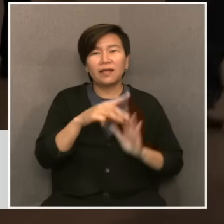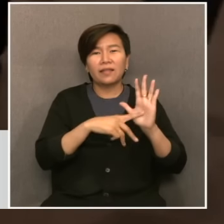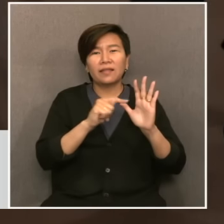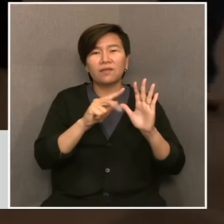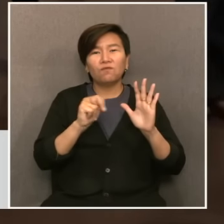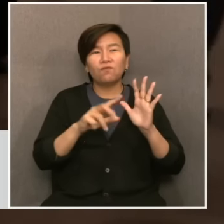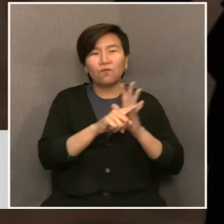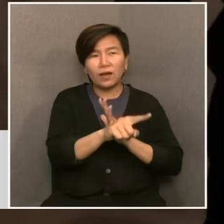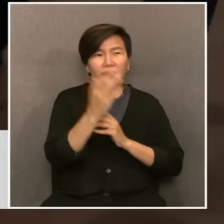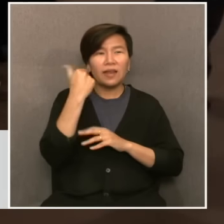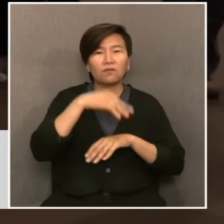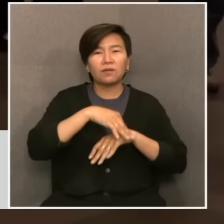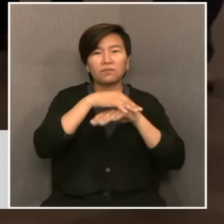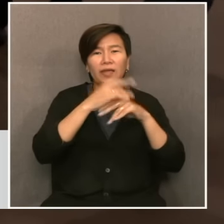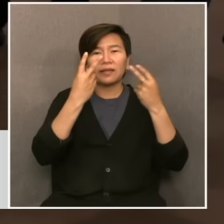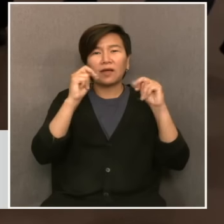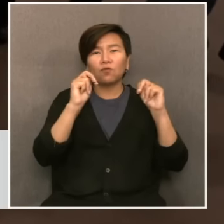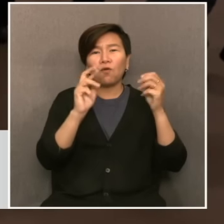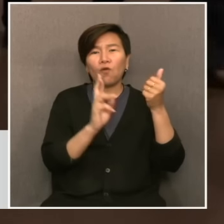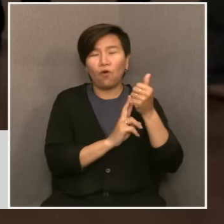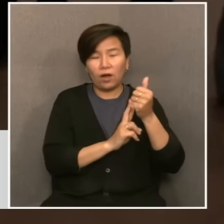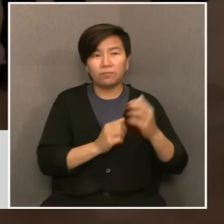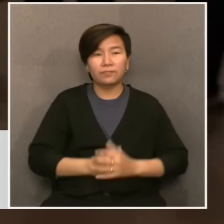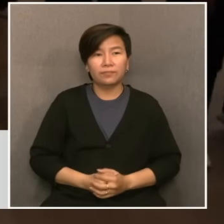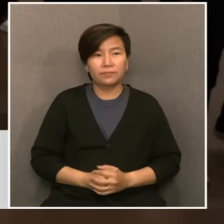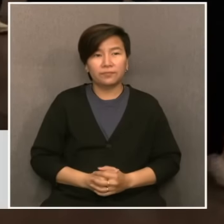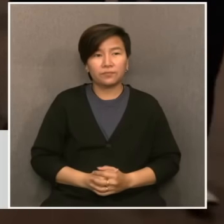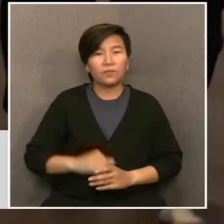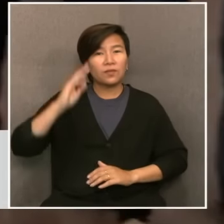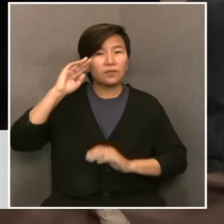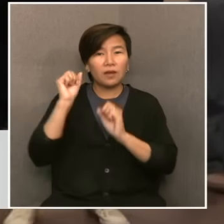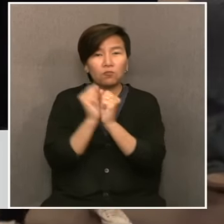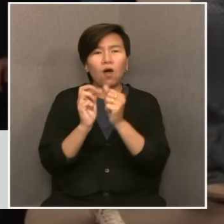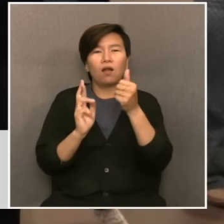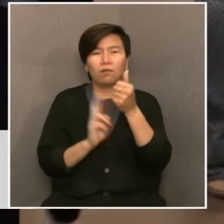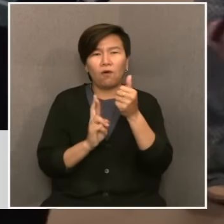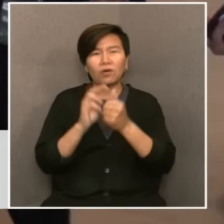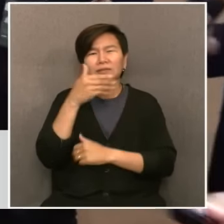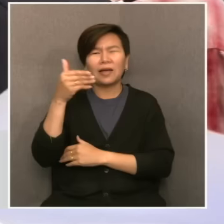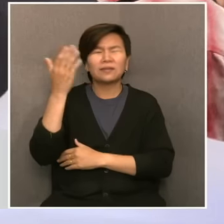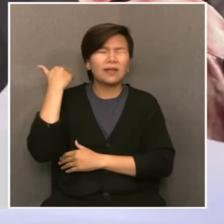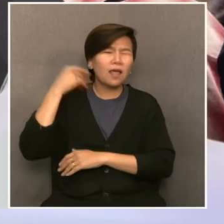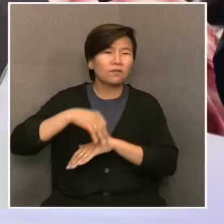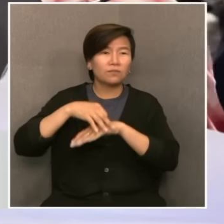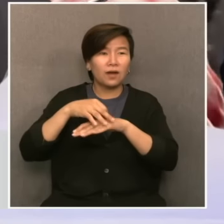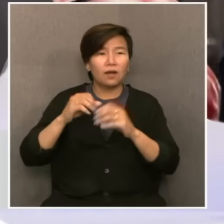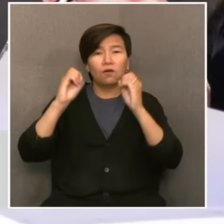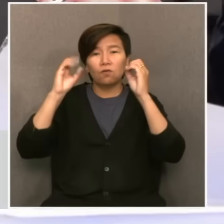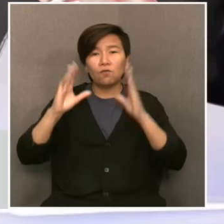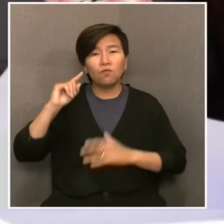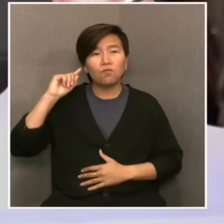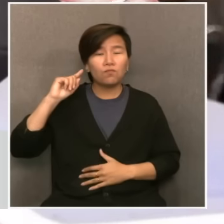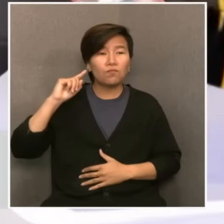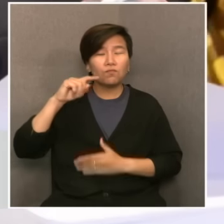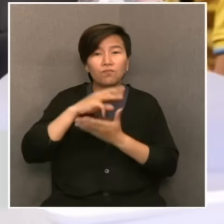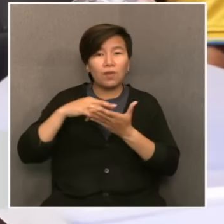พลตำรวจเอกศิวรารังสิตพามนากุลอดีตรองผู้บัญชาการตำรวจแห่งชาติอาจารย์นันทนานันทวโรภาสอาจารย์มหา